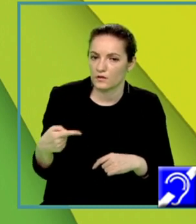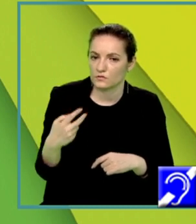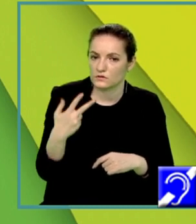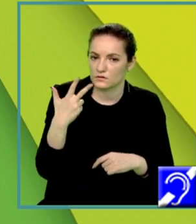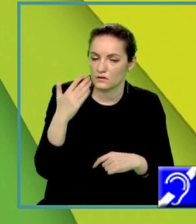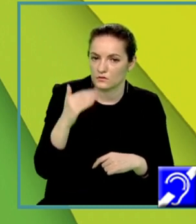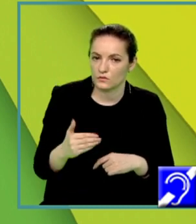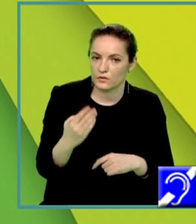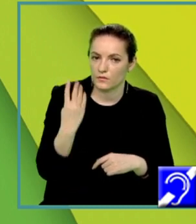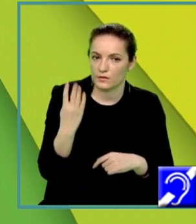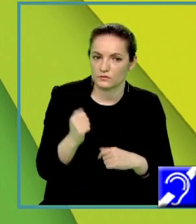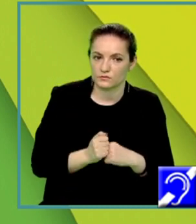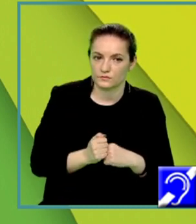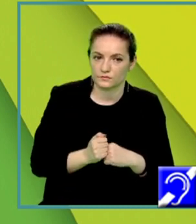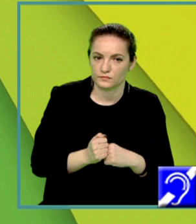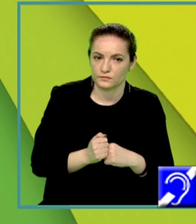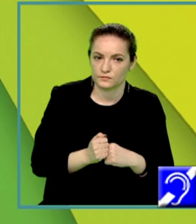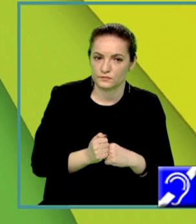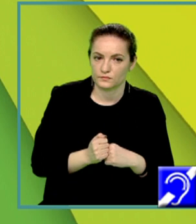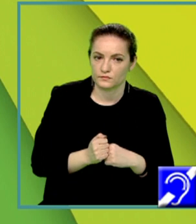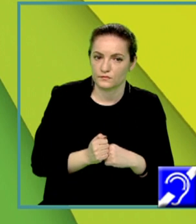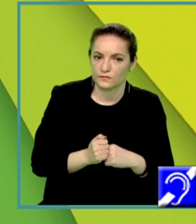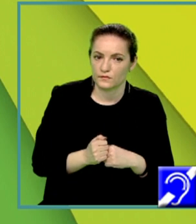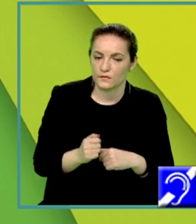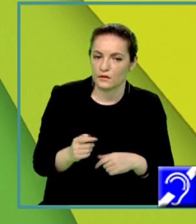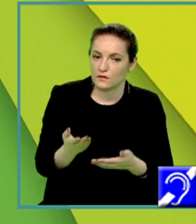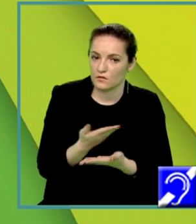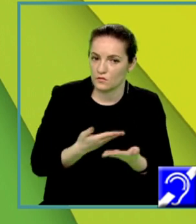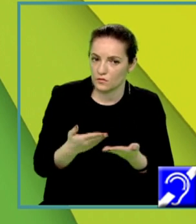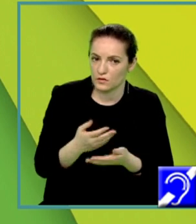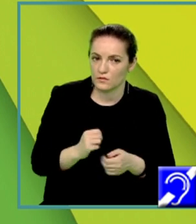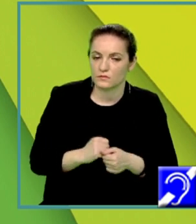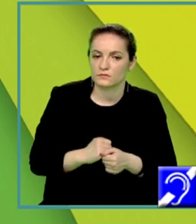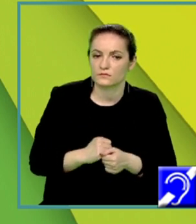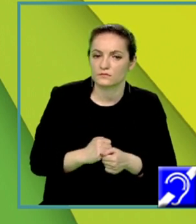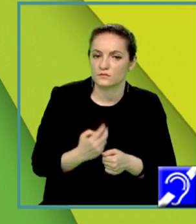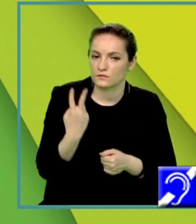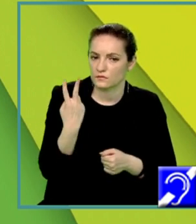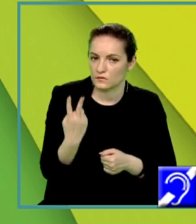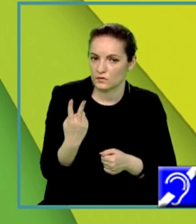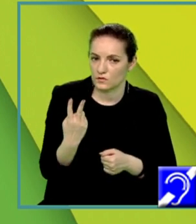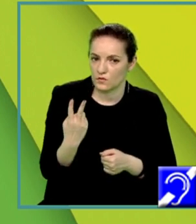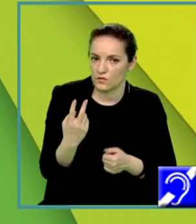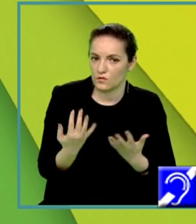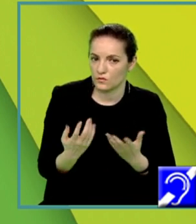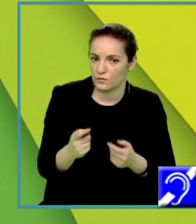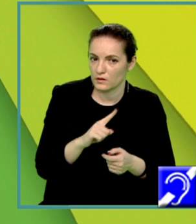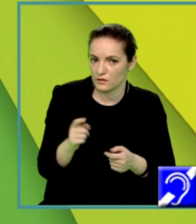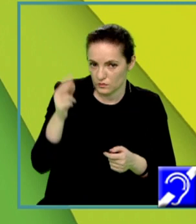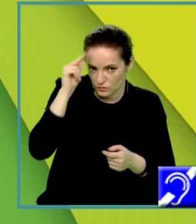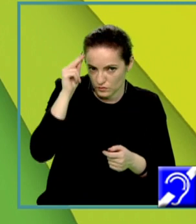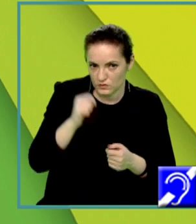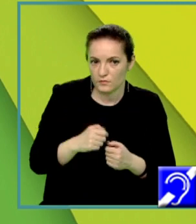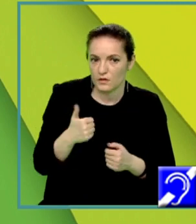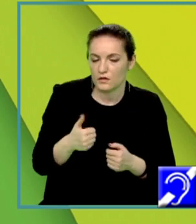4. Revenim în expresia funcției f și înlocuim cele două necunoscute, a și b. Cu